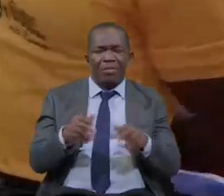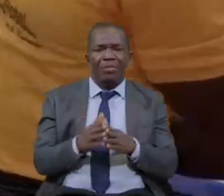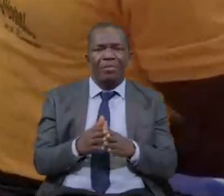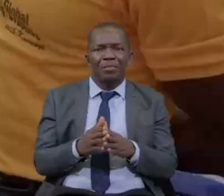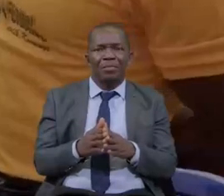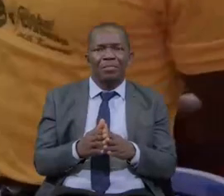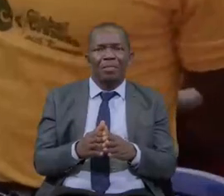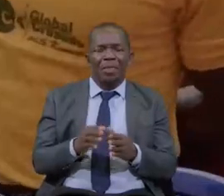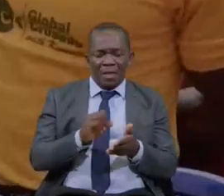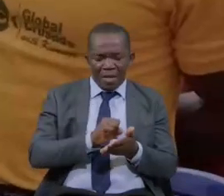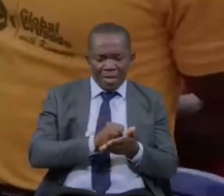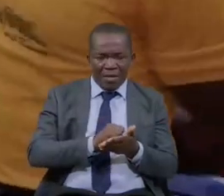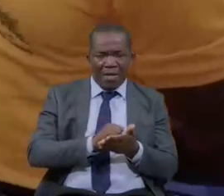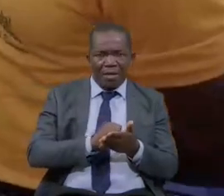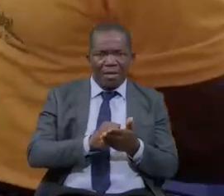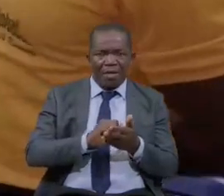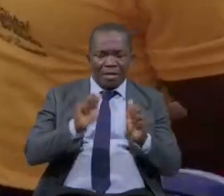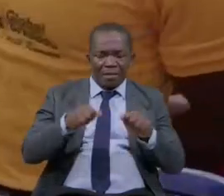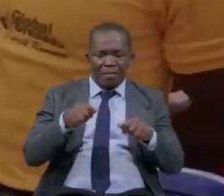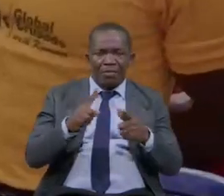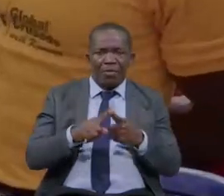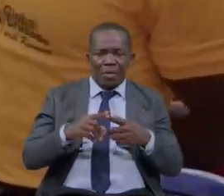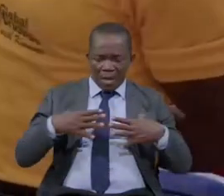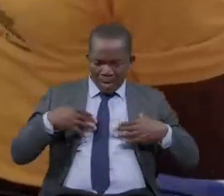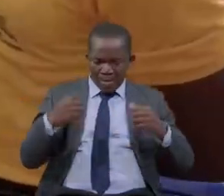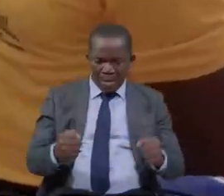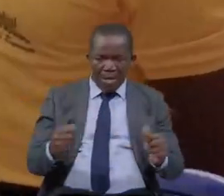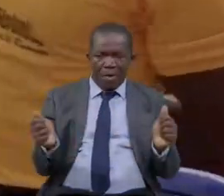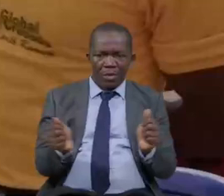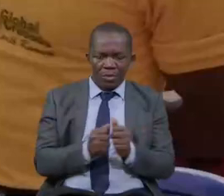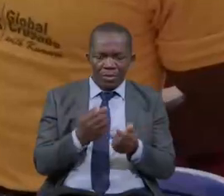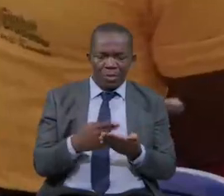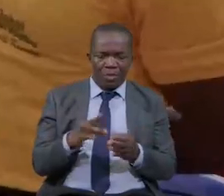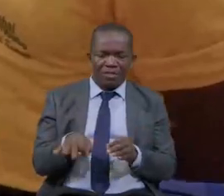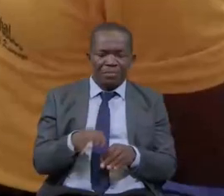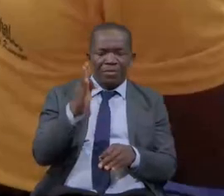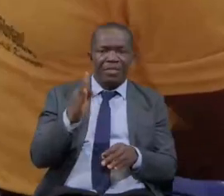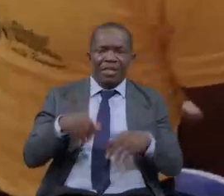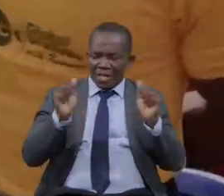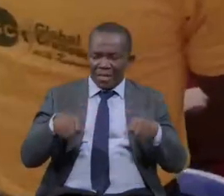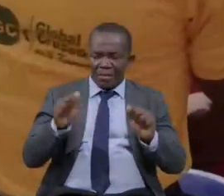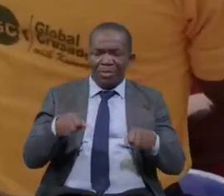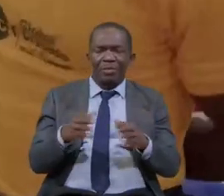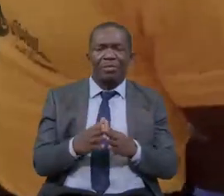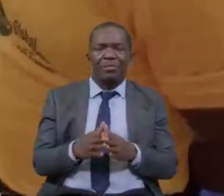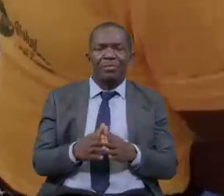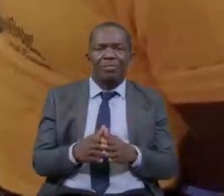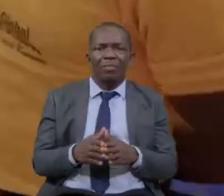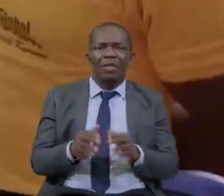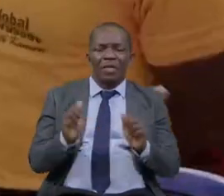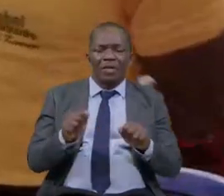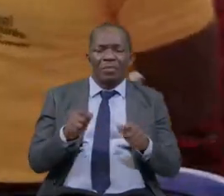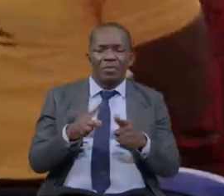capable de revêtir de puissance du Saint-Esprit, capable de guérir,